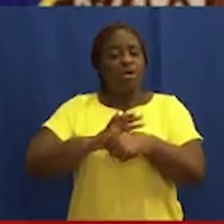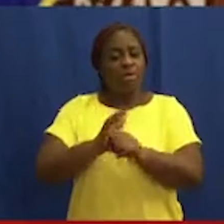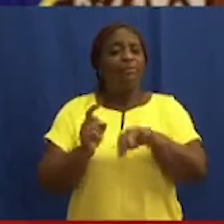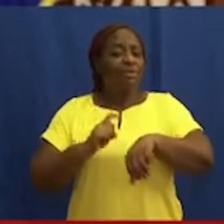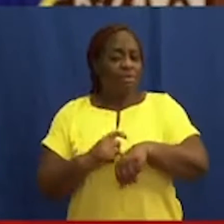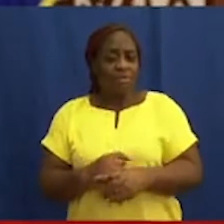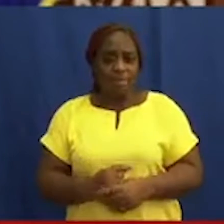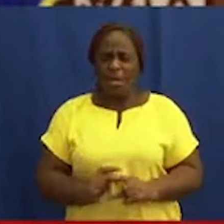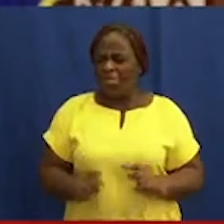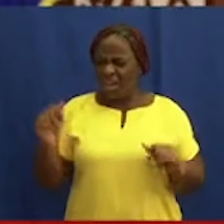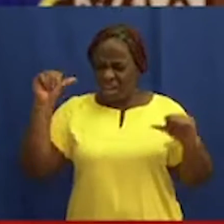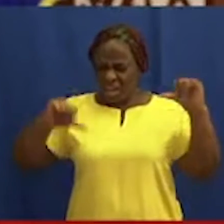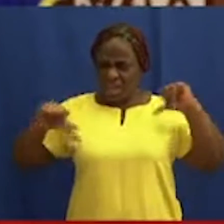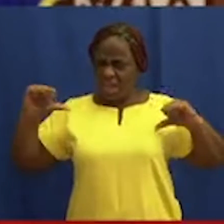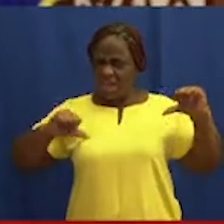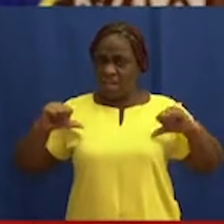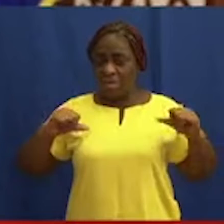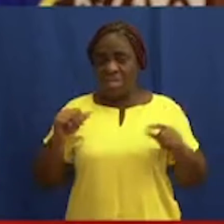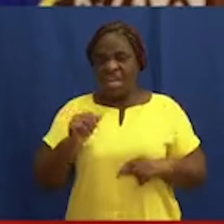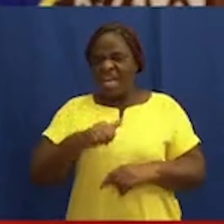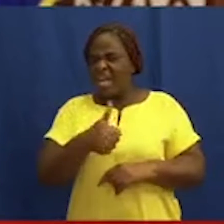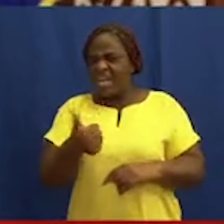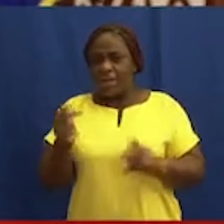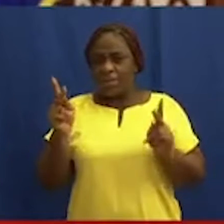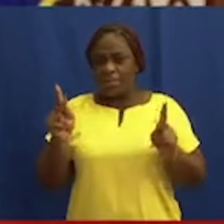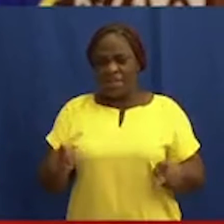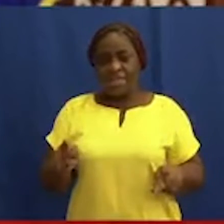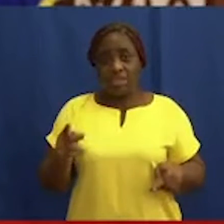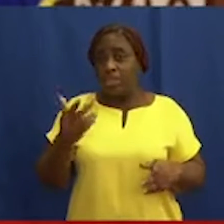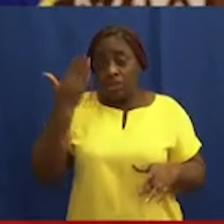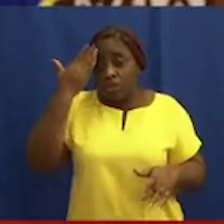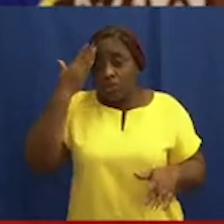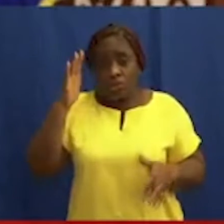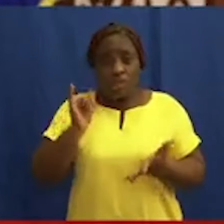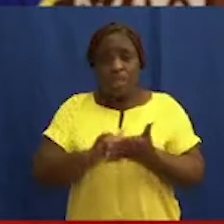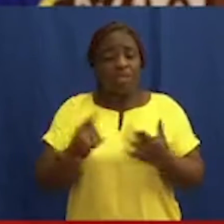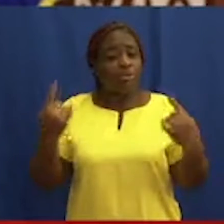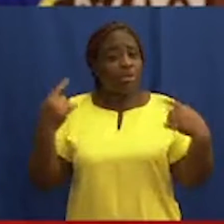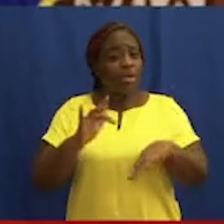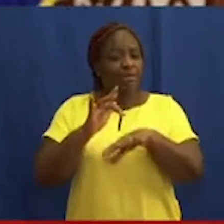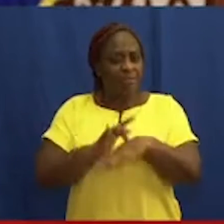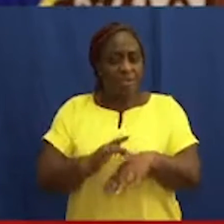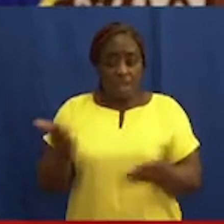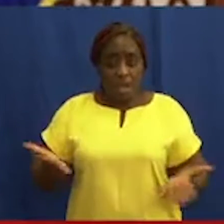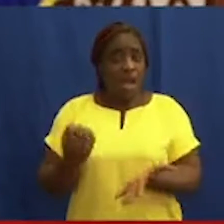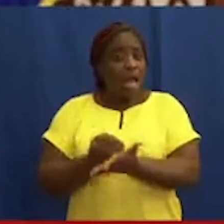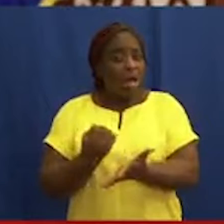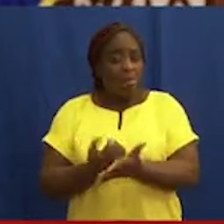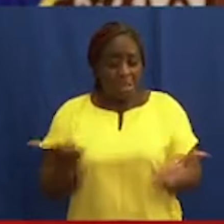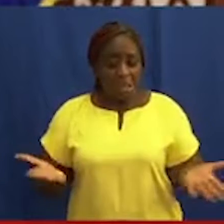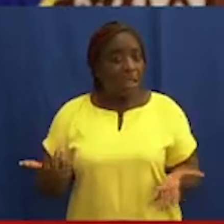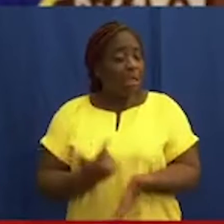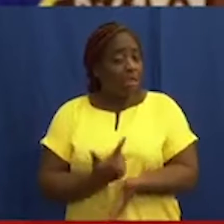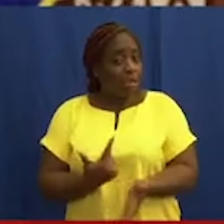faɗa cewa za mu iya farfado da tattalin arziki, amma ba za mu iya dawo da rayukan da aka rasa ba. Ba na faɗi hakan domin